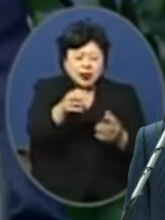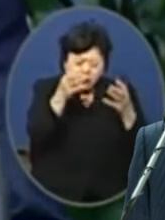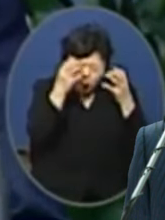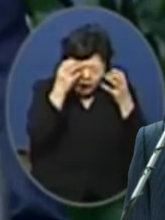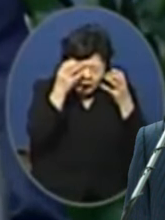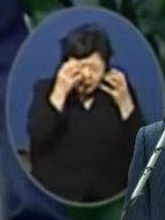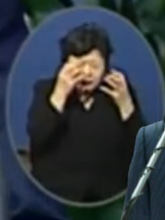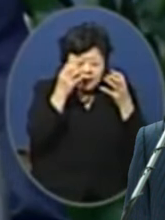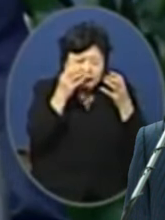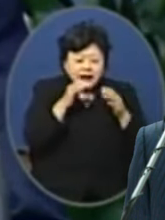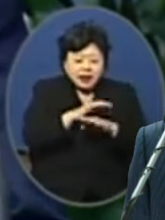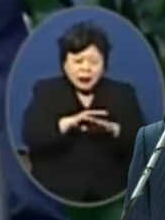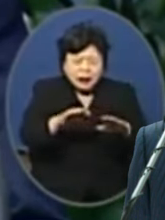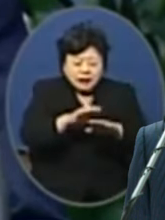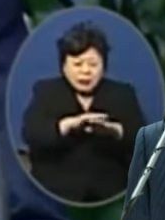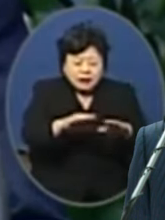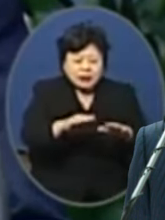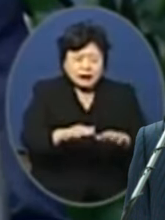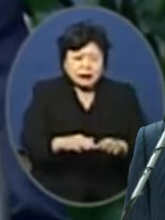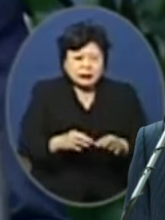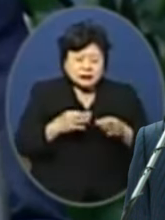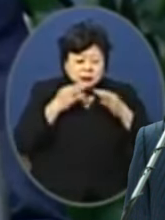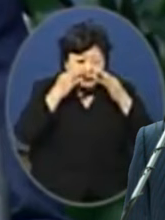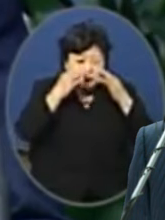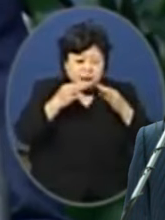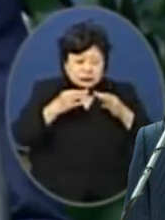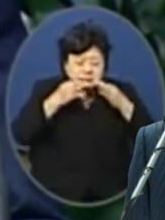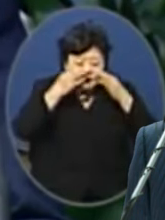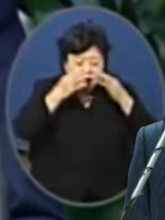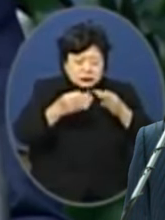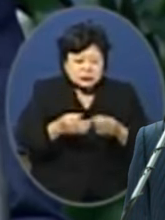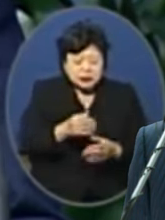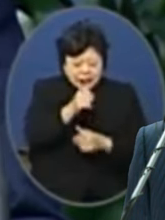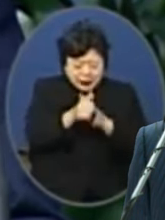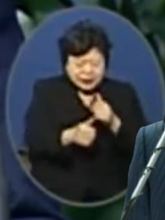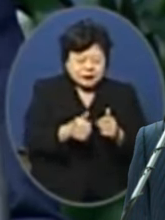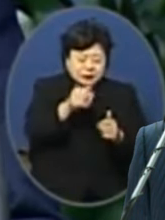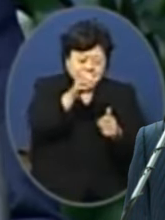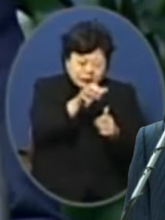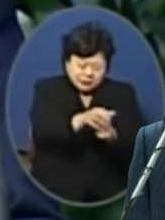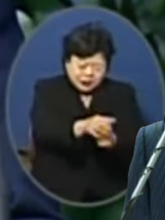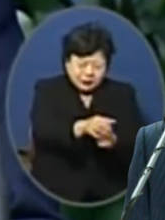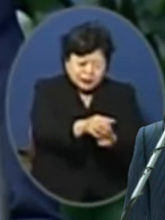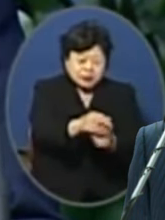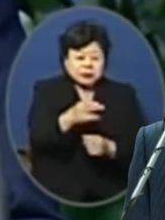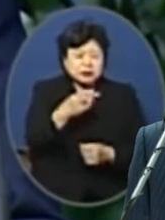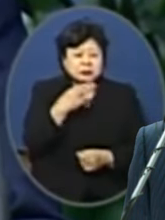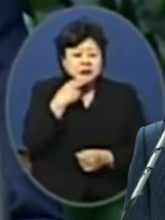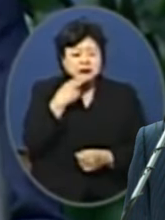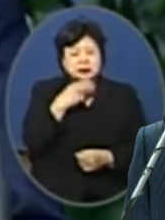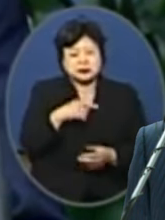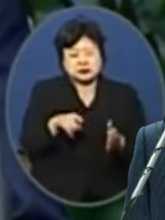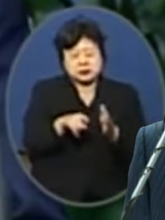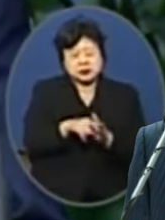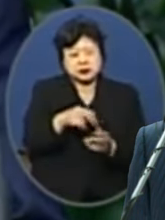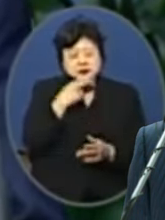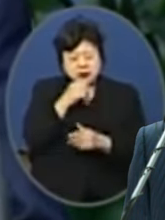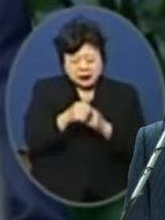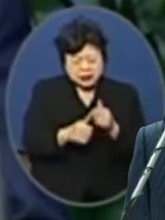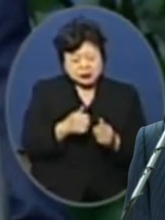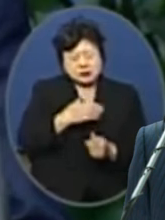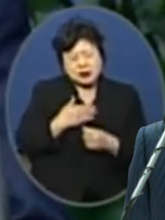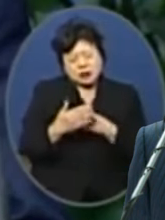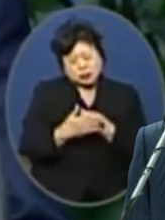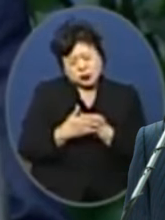고난을 해결하려고 하되 하나님께 맡기는 신앙이 없습니다 그저 하나님